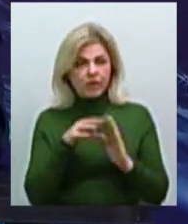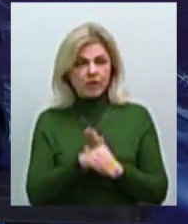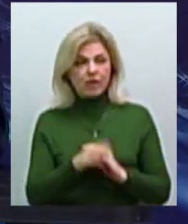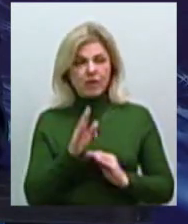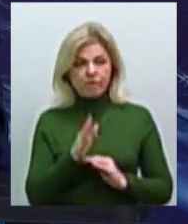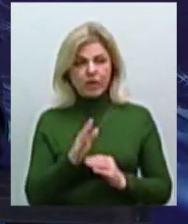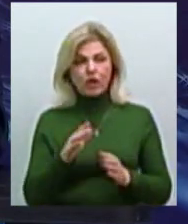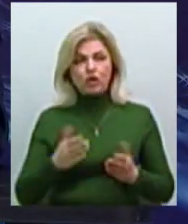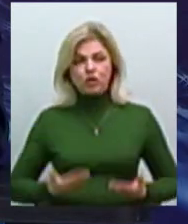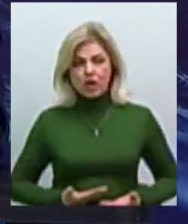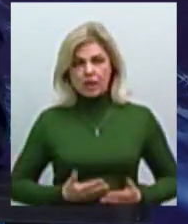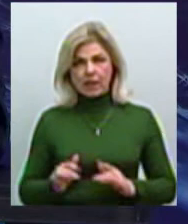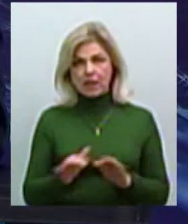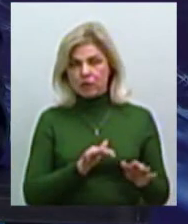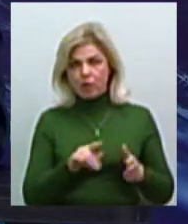життєдіяльність міста.